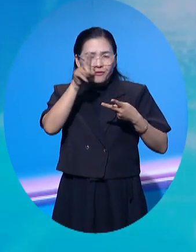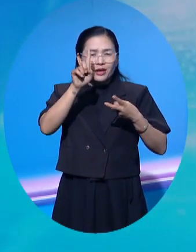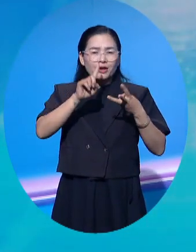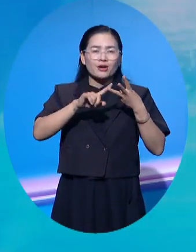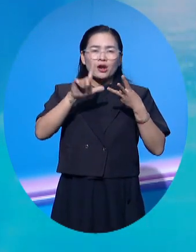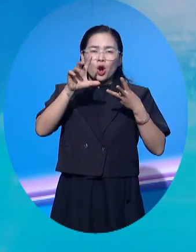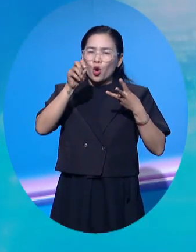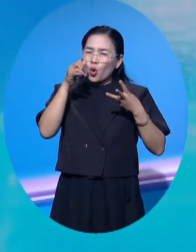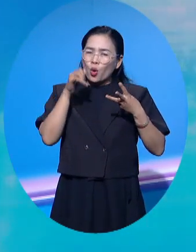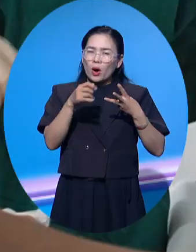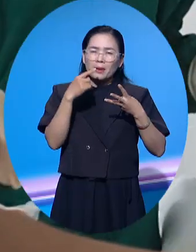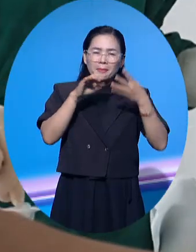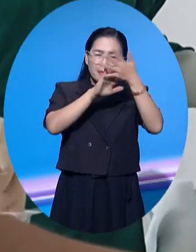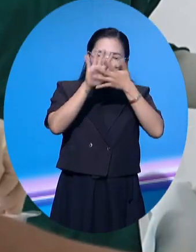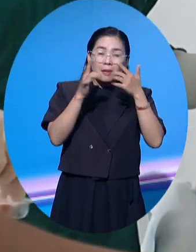người dân.